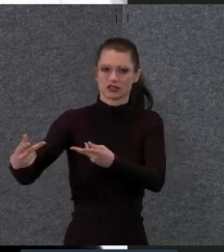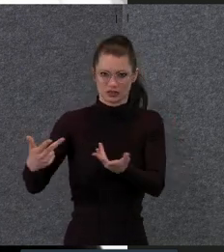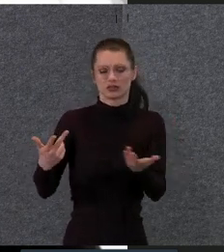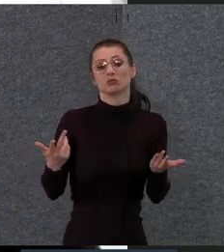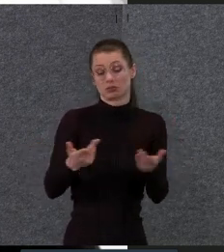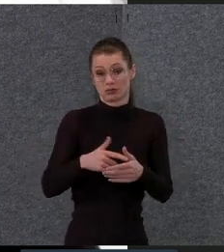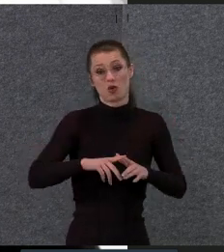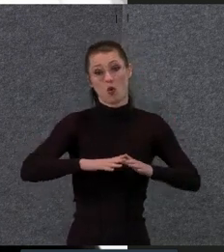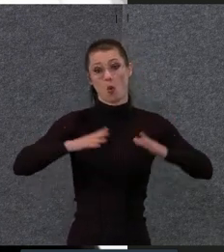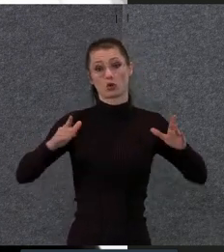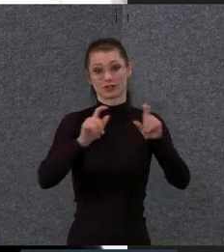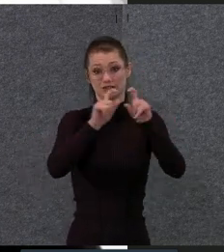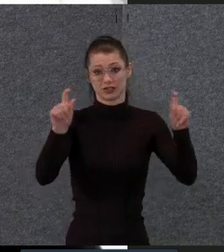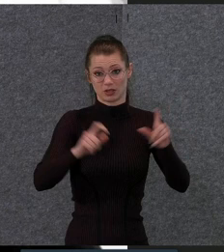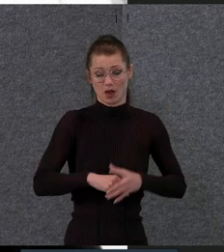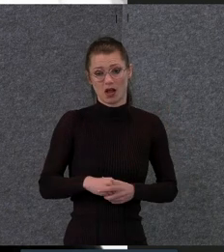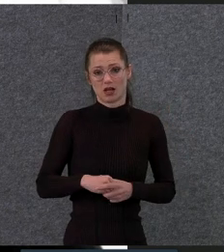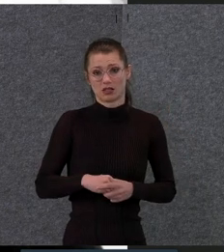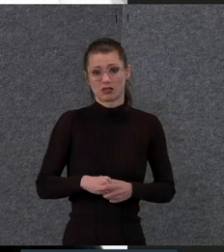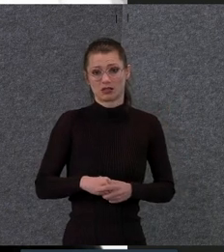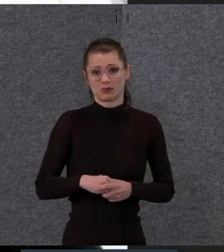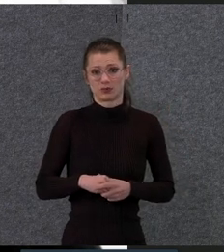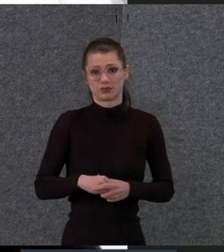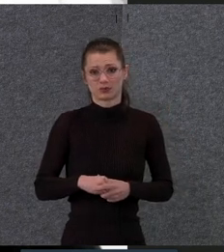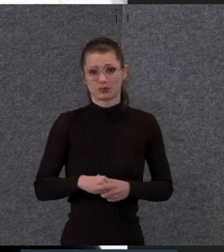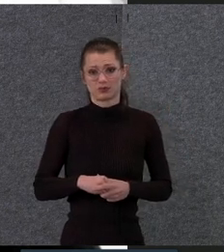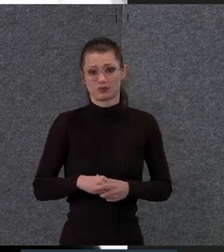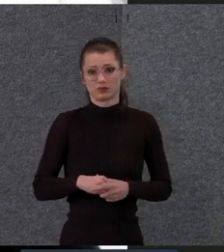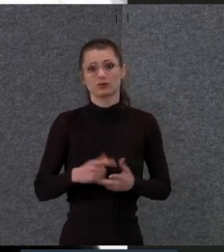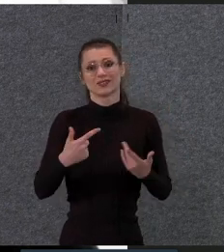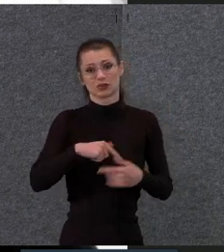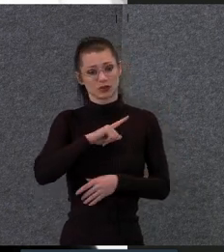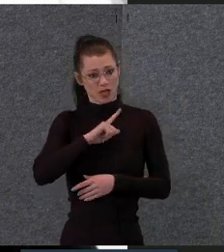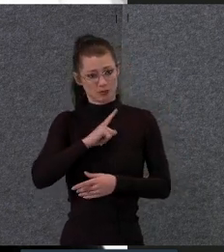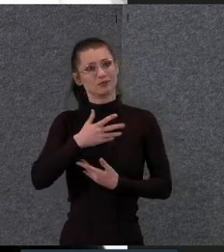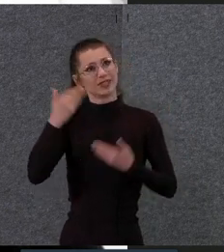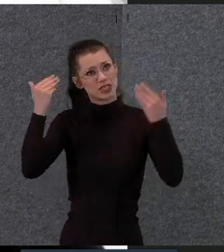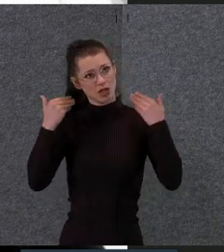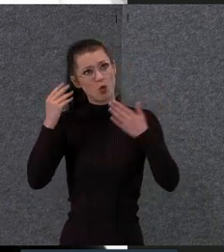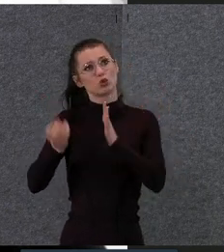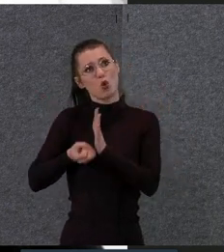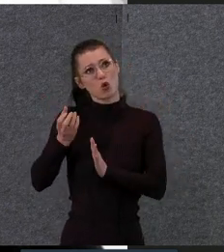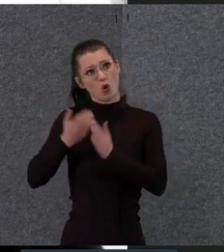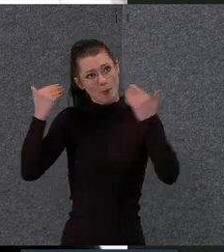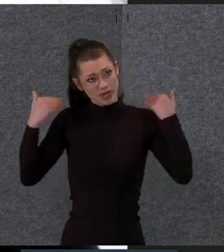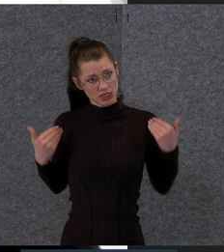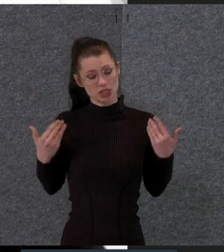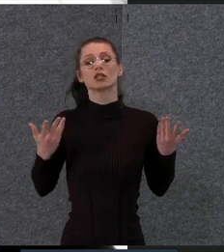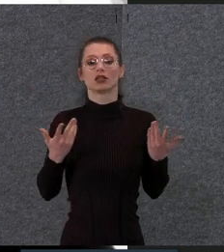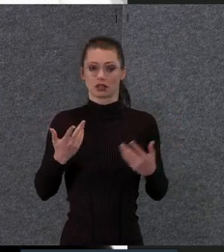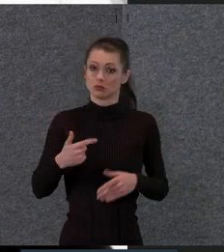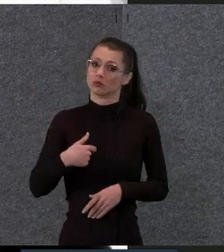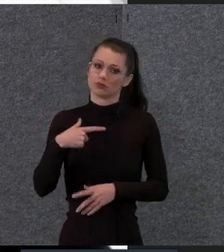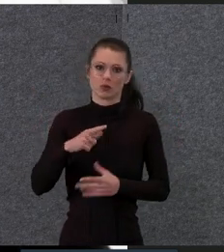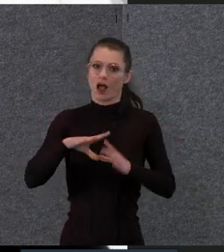sogar eingestiegen ist. Was sehr gut finde ich als Ökonomin, ich schätze ganz viel, ganz